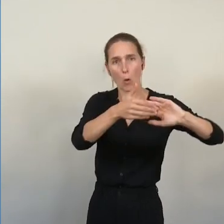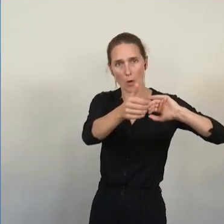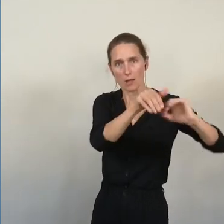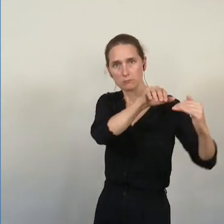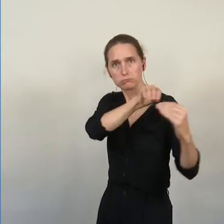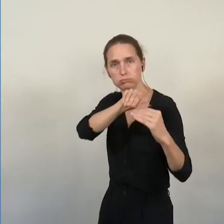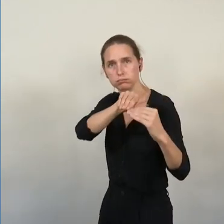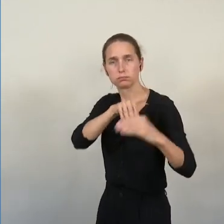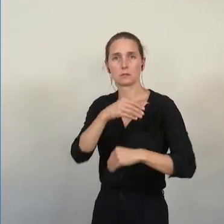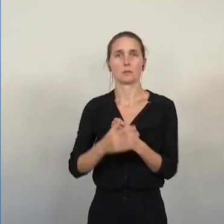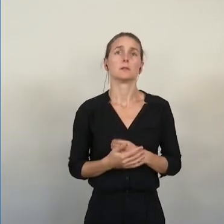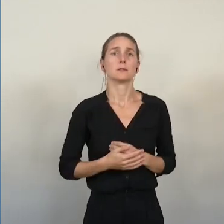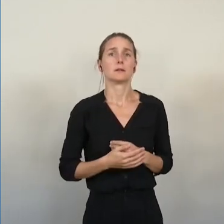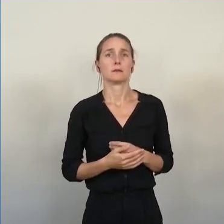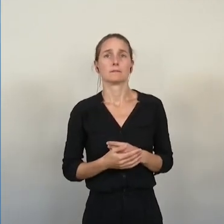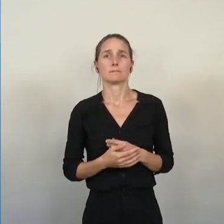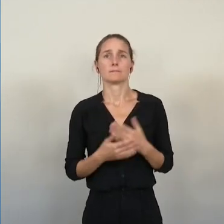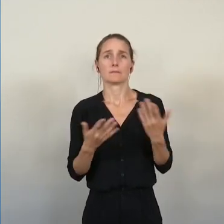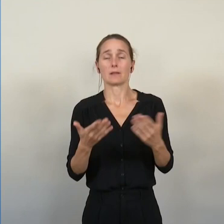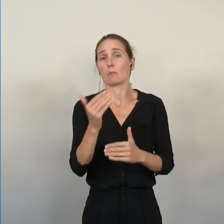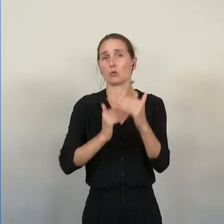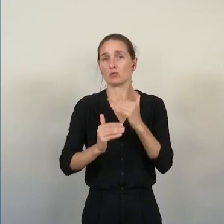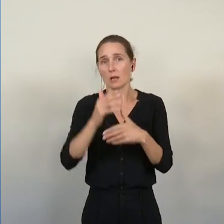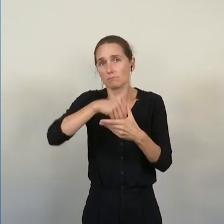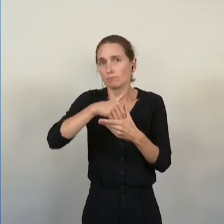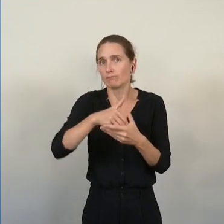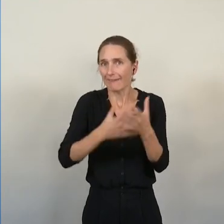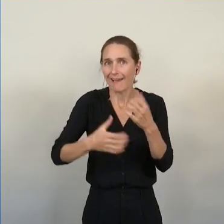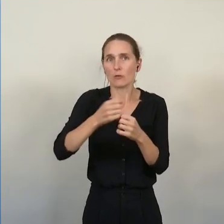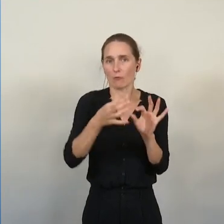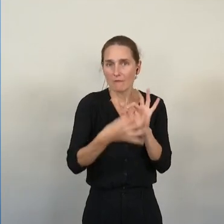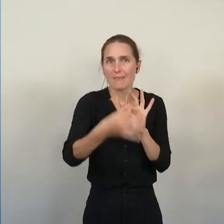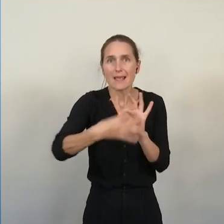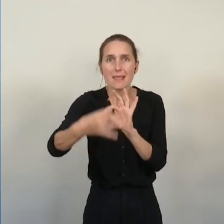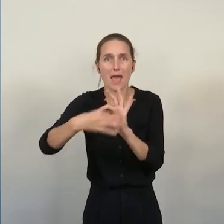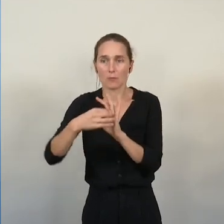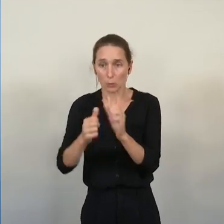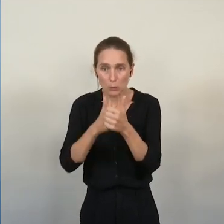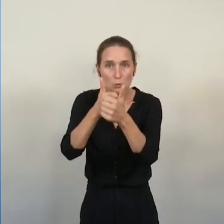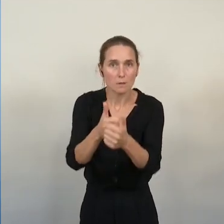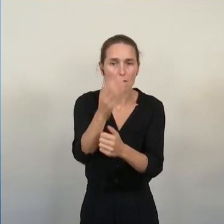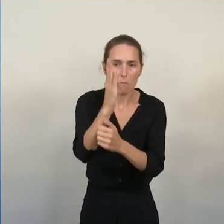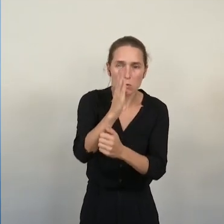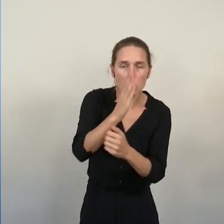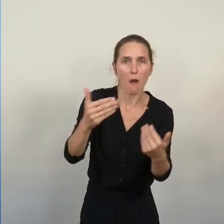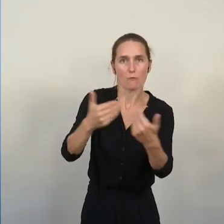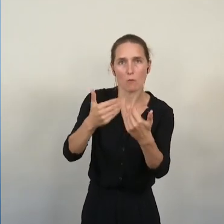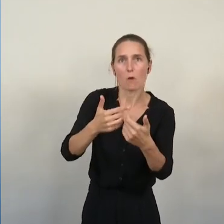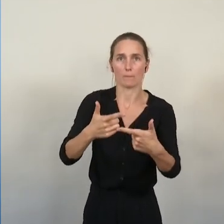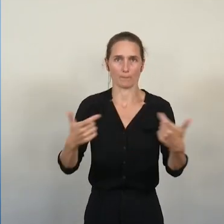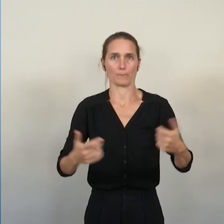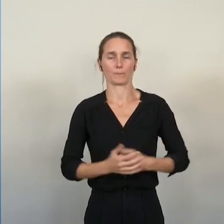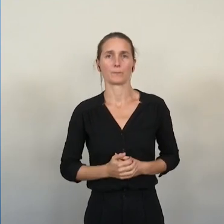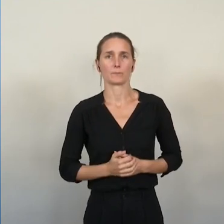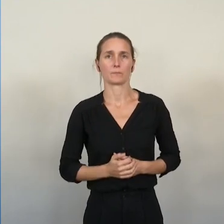filière justement qui puisse permettre de répondre convenablement à cette demande le déploiement de ce